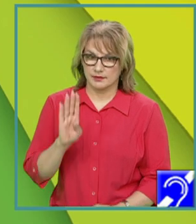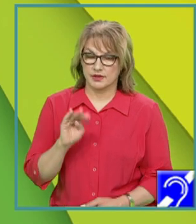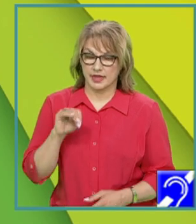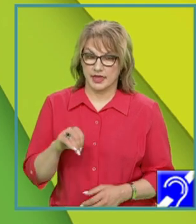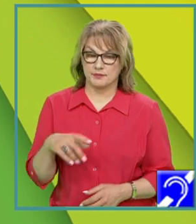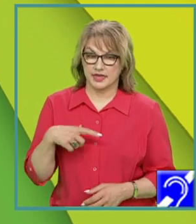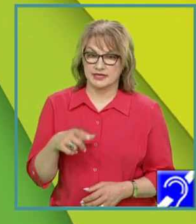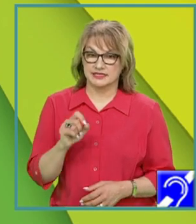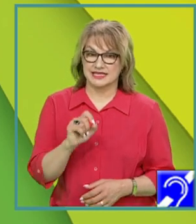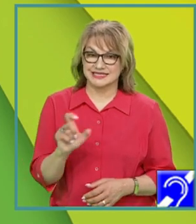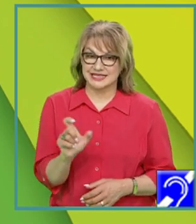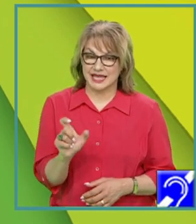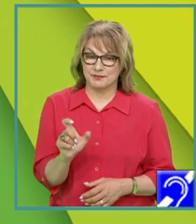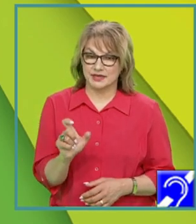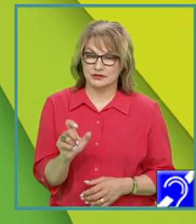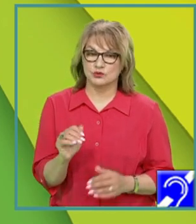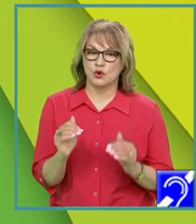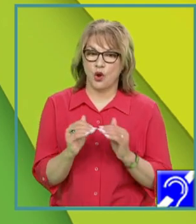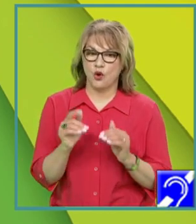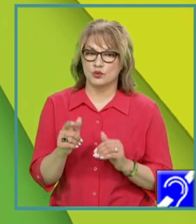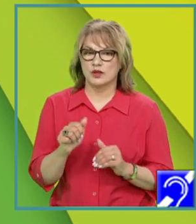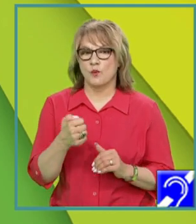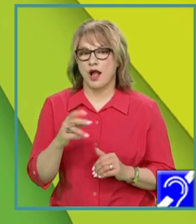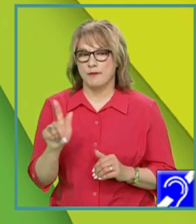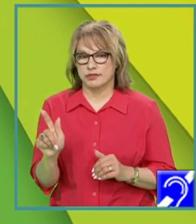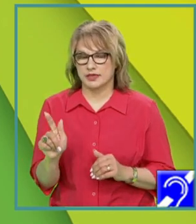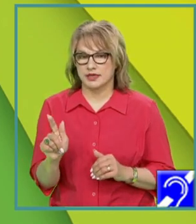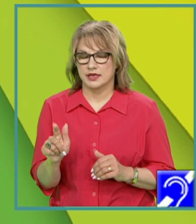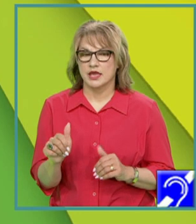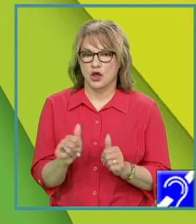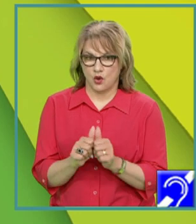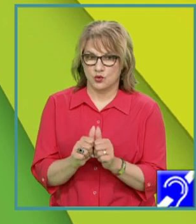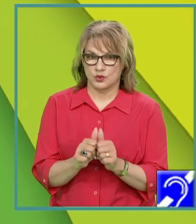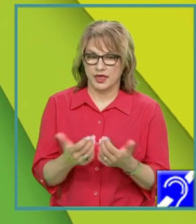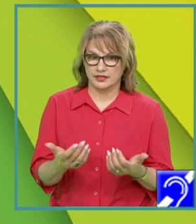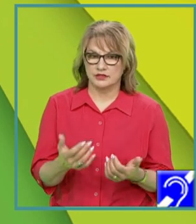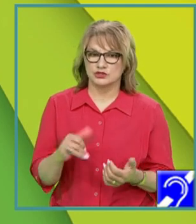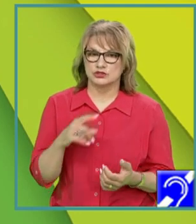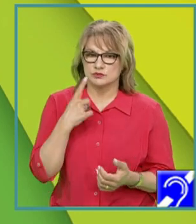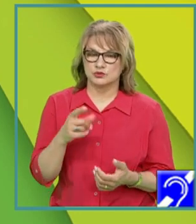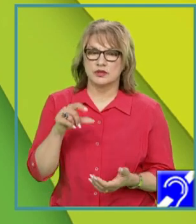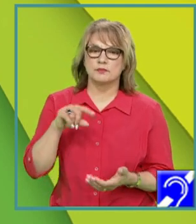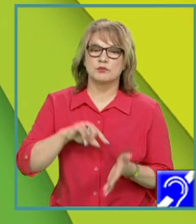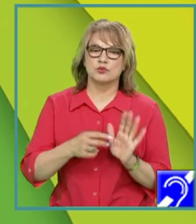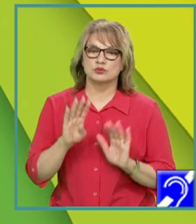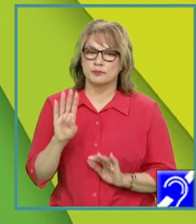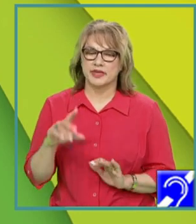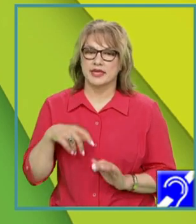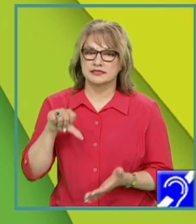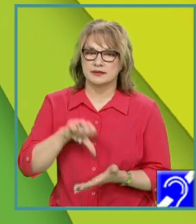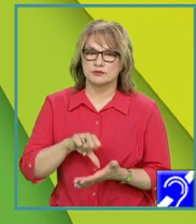este segmentul congruent cu AB și spunem că punctul b este mijlocul